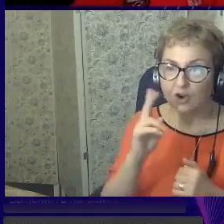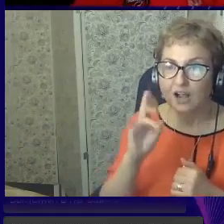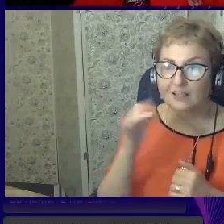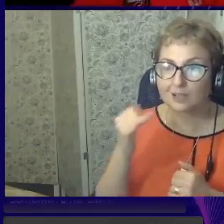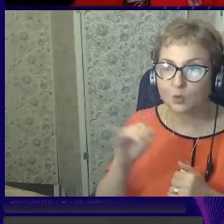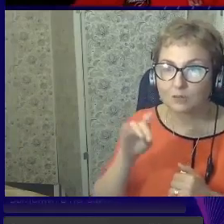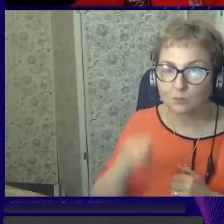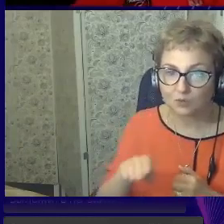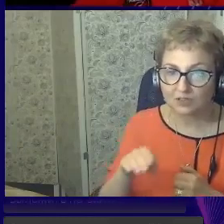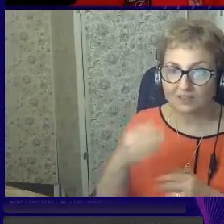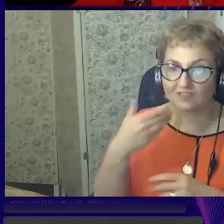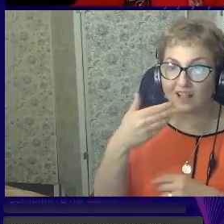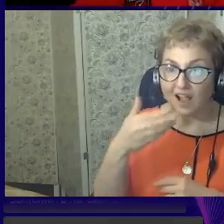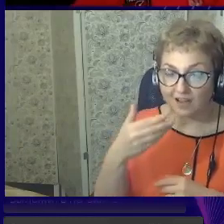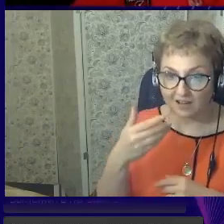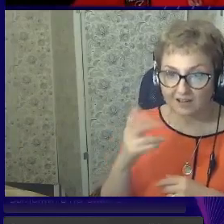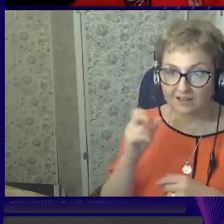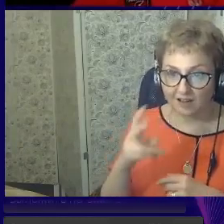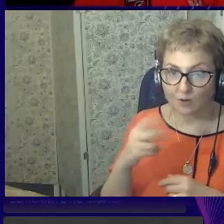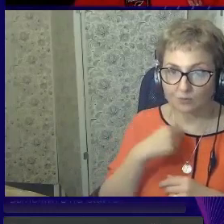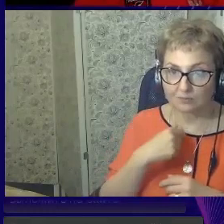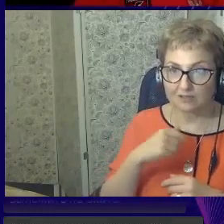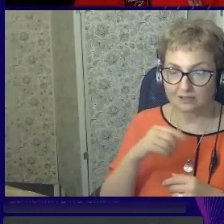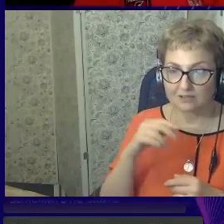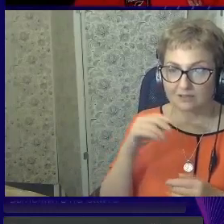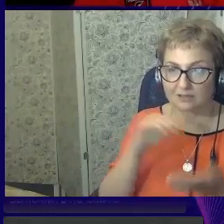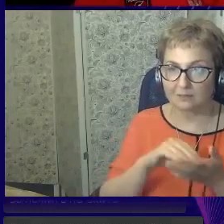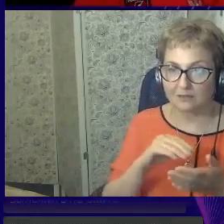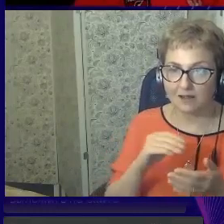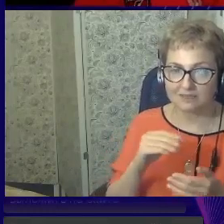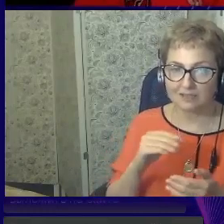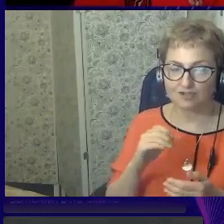есть, ну, так скажем, флага, так мы их обозначаем.